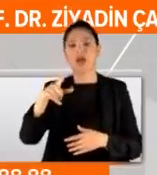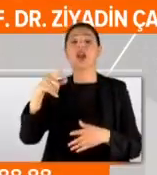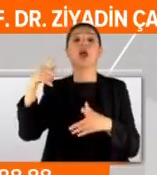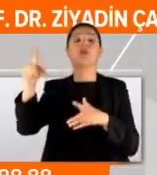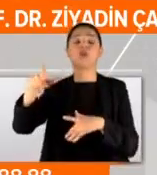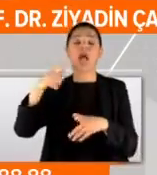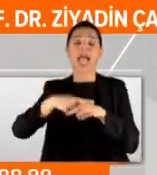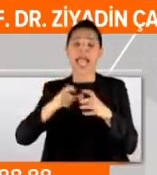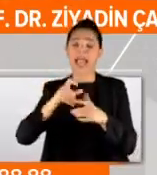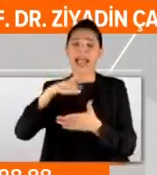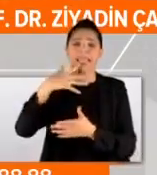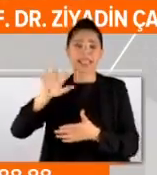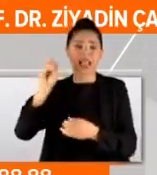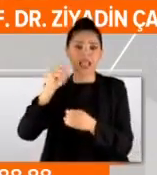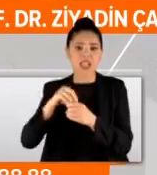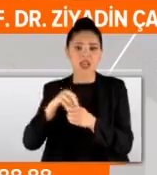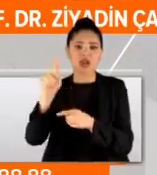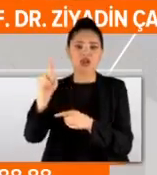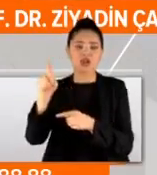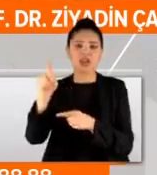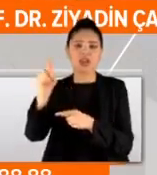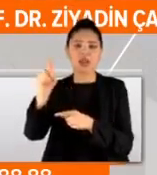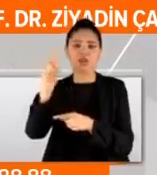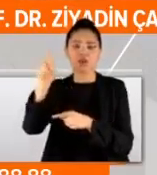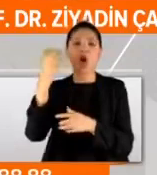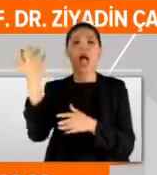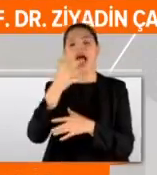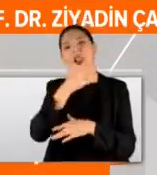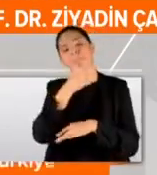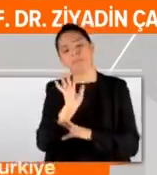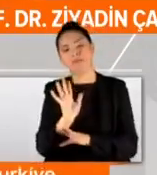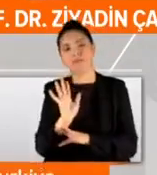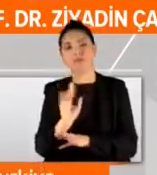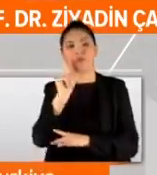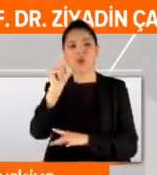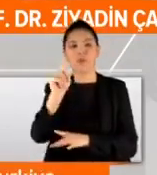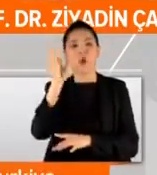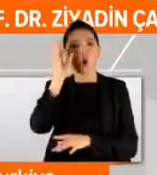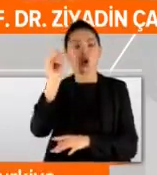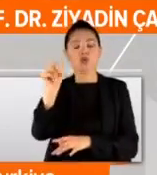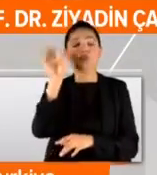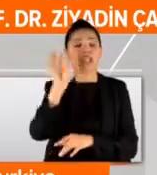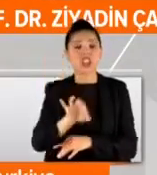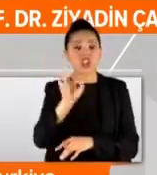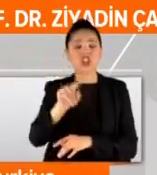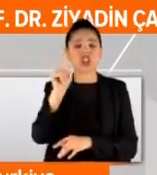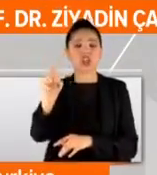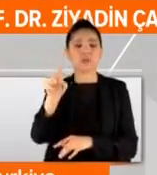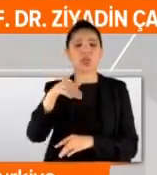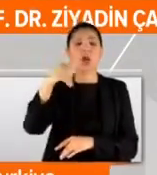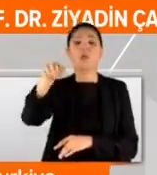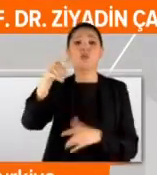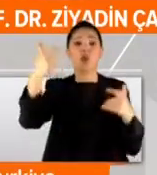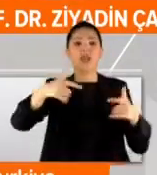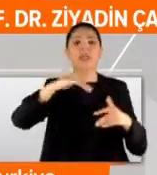güneyde Ege Denizi'ndeki kapsam alanını bilmiyorum. Peki hocam, bundan sonra o bölgede başka bir